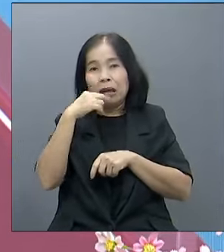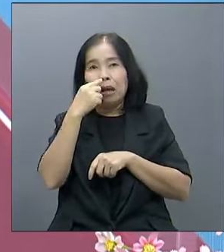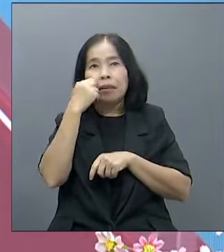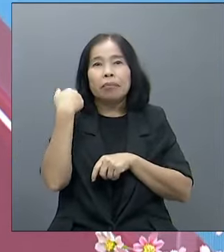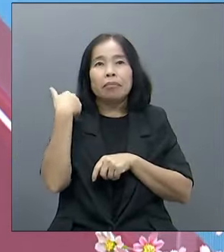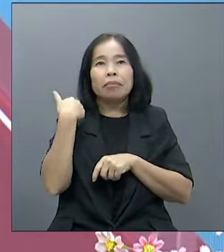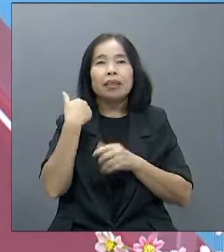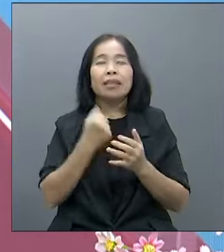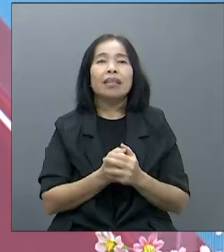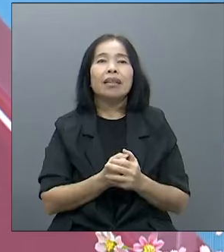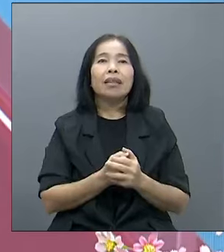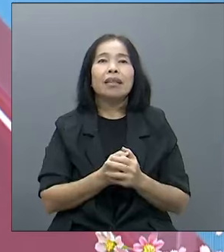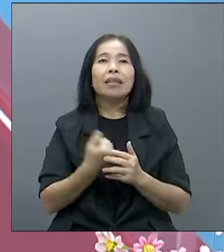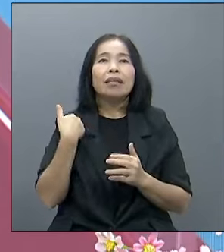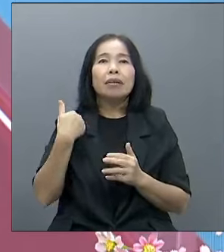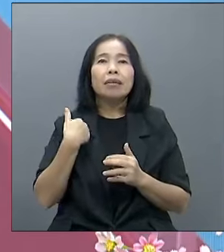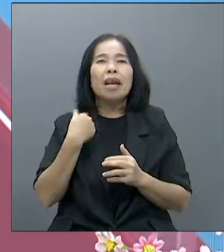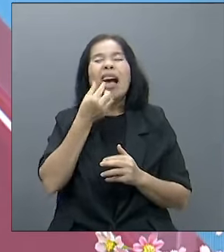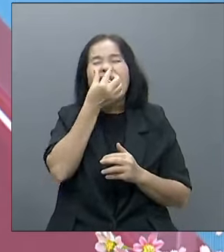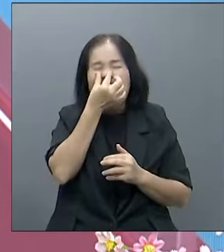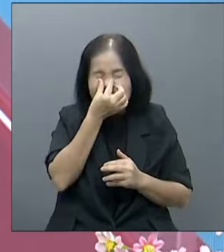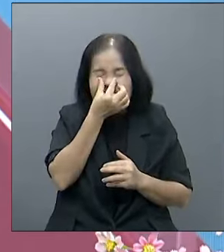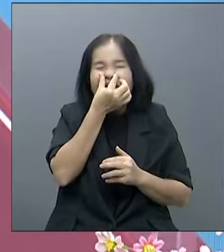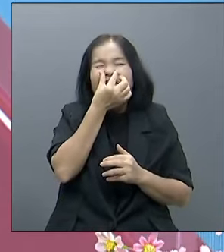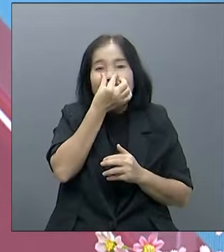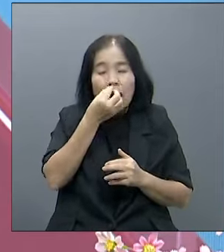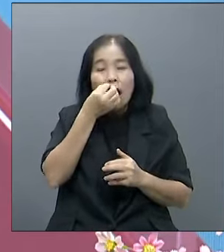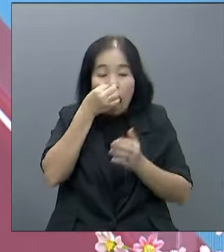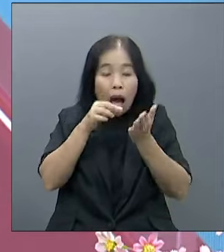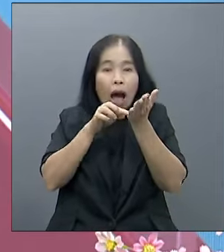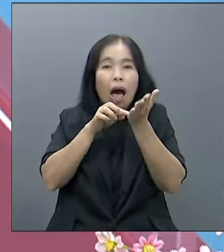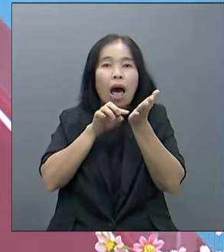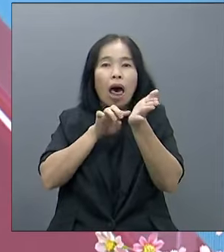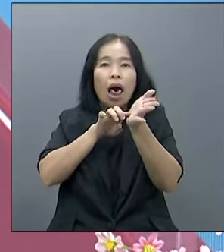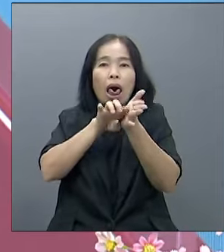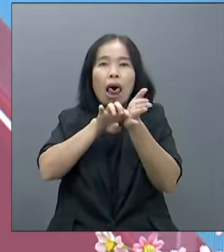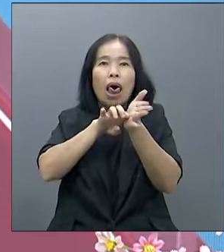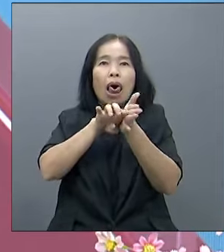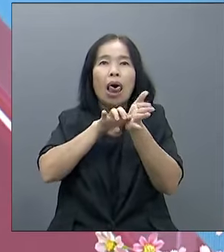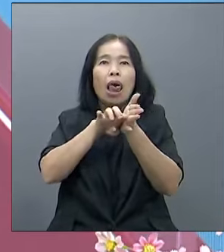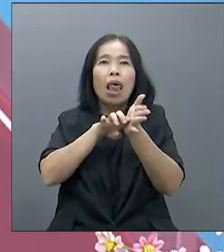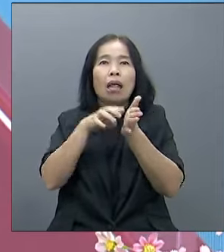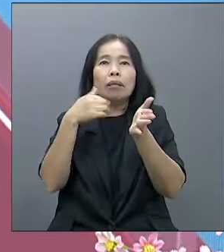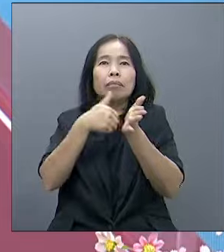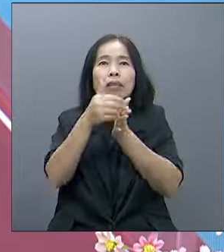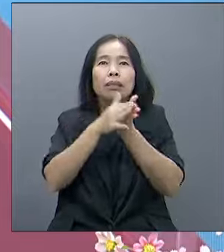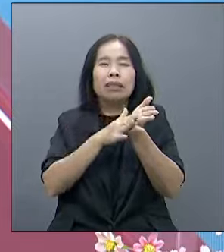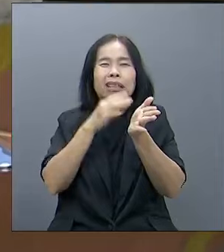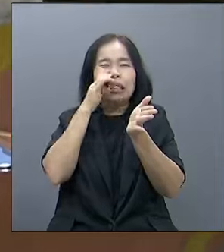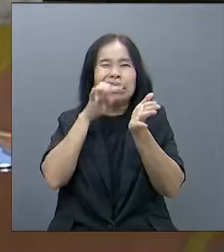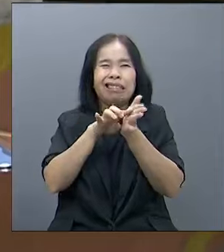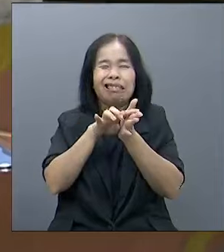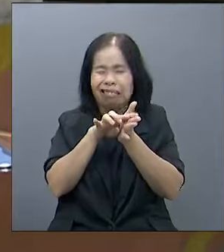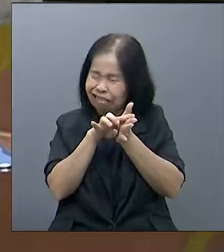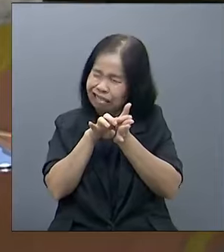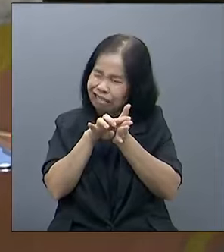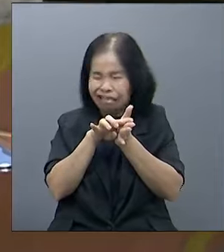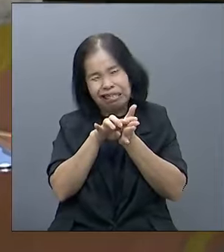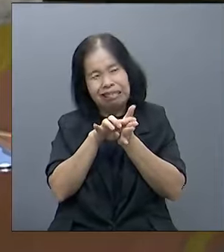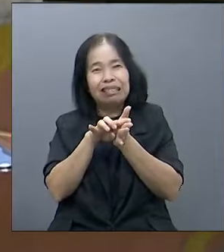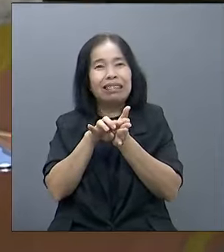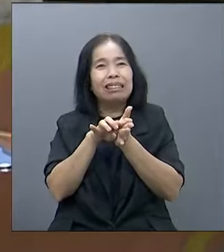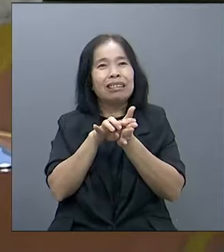แล้วก็เหมือนกับว่าก็พยายามที่จะสั่งเหมือนสั่งน้ำมูกแหละปรากฏว่าสั่งออกมาแล้วมันไม่ใช่น้ำมูกเป็นไส้เดือนไส้เดือน นี่แหละ